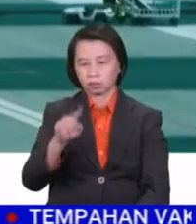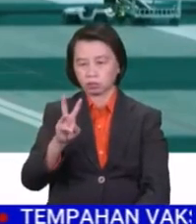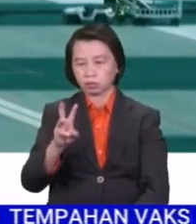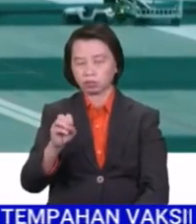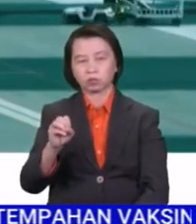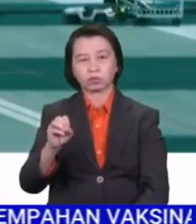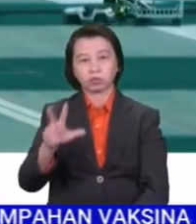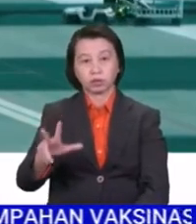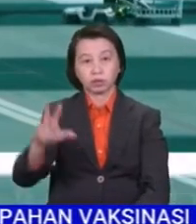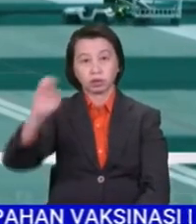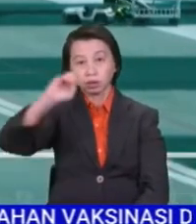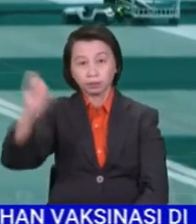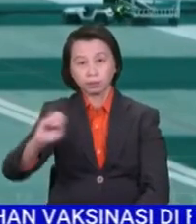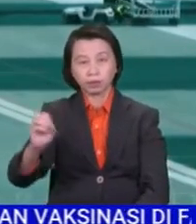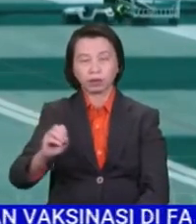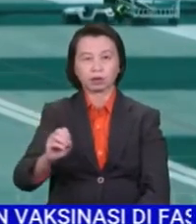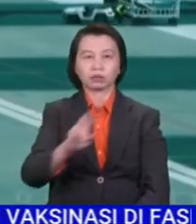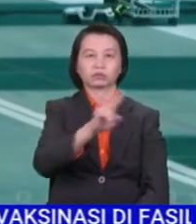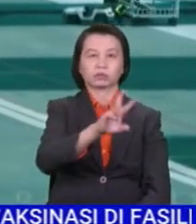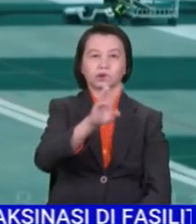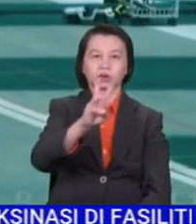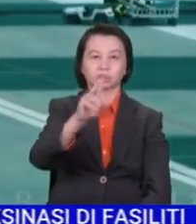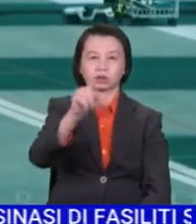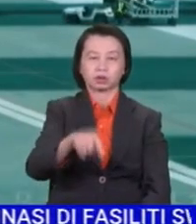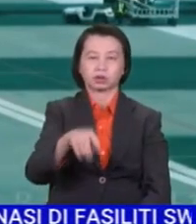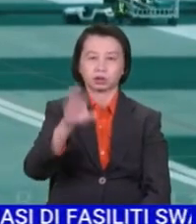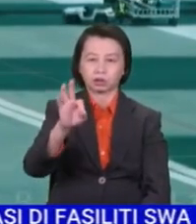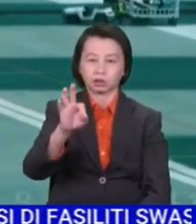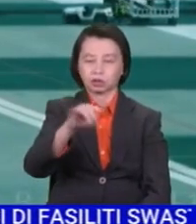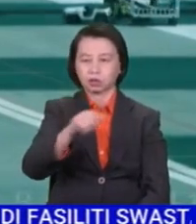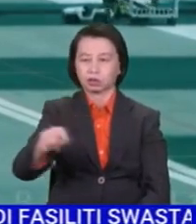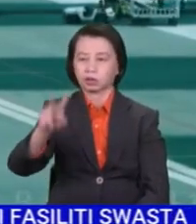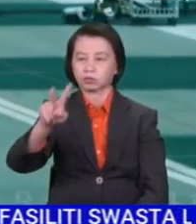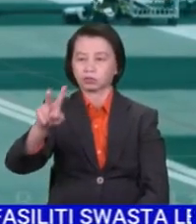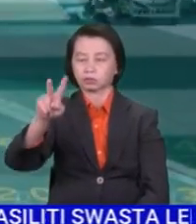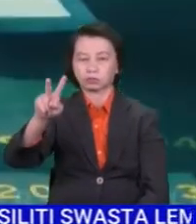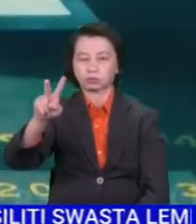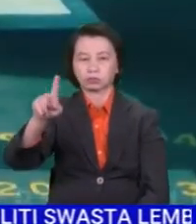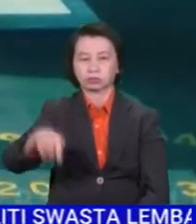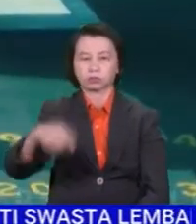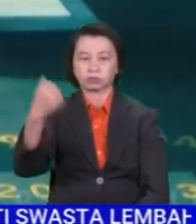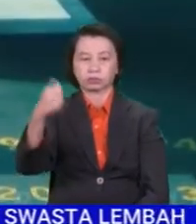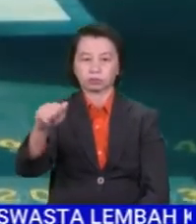163% direkodkan antara 26 September sehingga 2 Oktober lalu